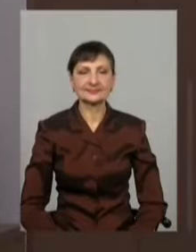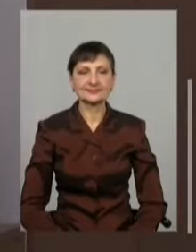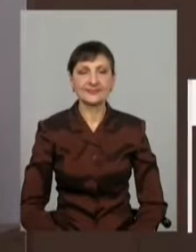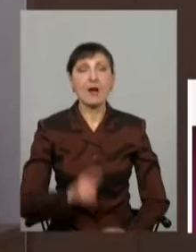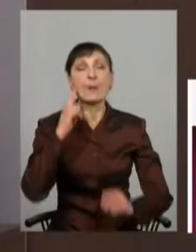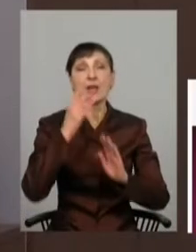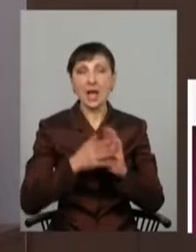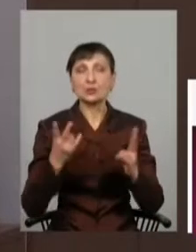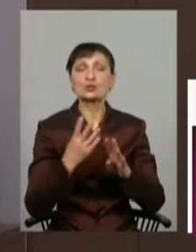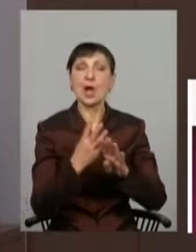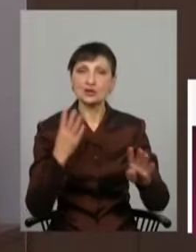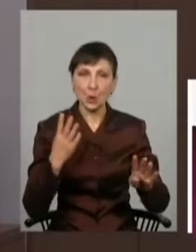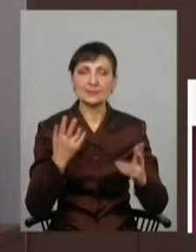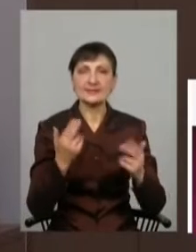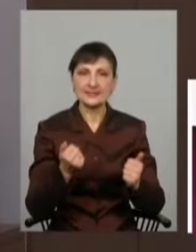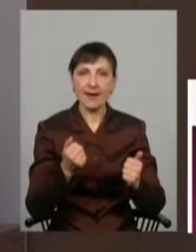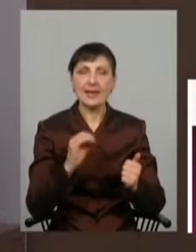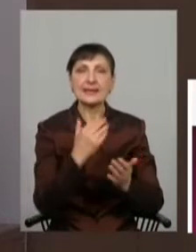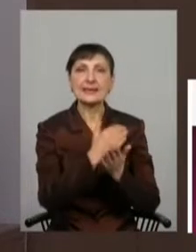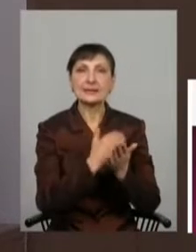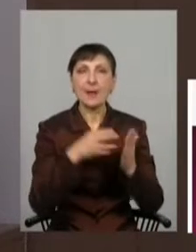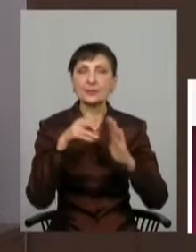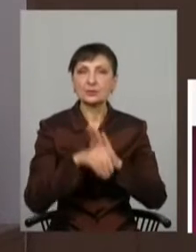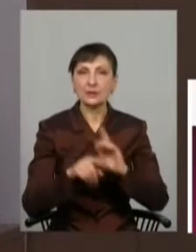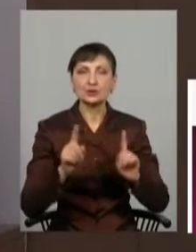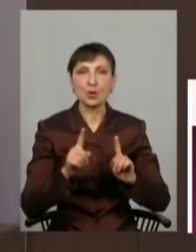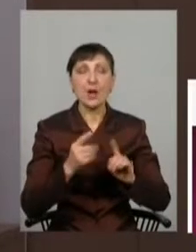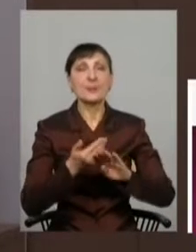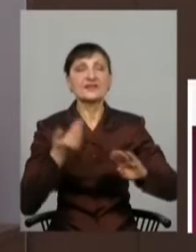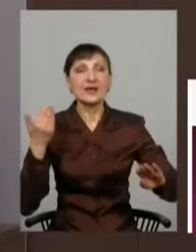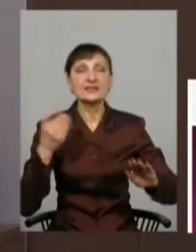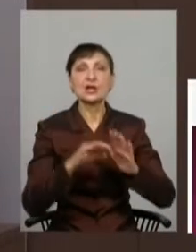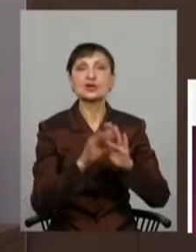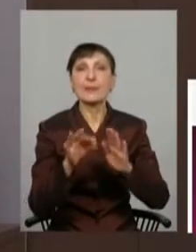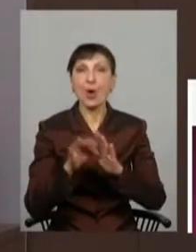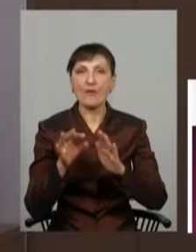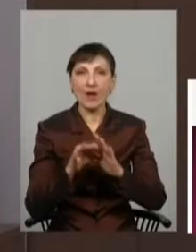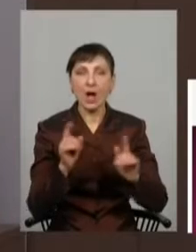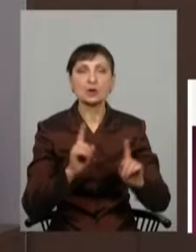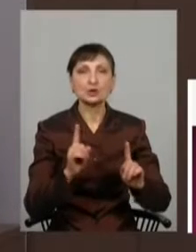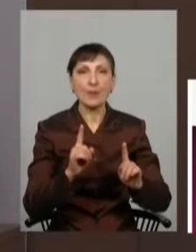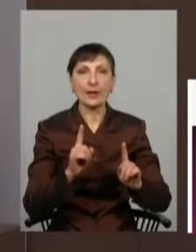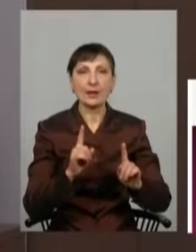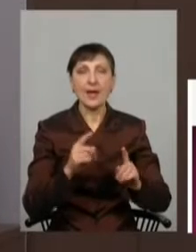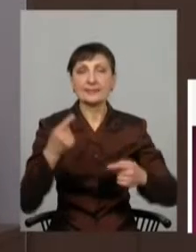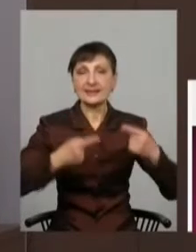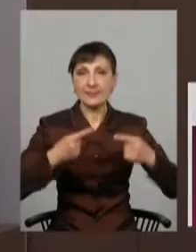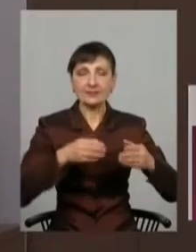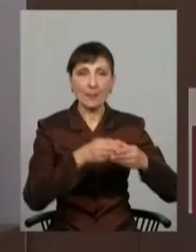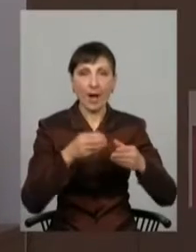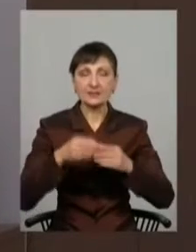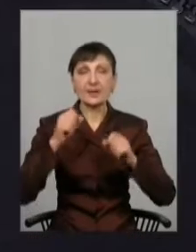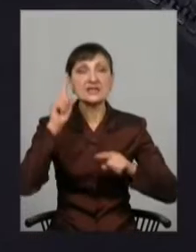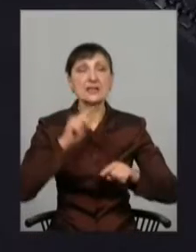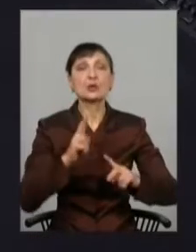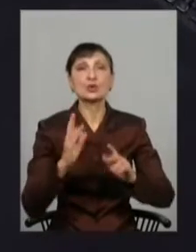Понятно, что нужна очередность, и регламент подразумевает предварительную жеребьевку для того, чтобы на дебатах партии могли уже